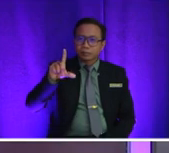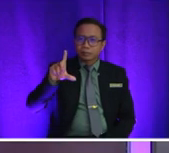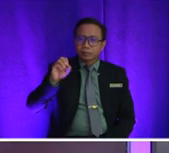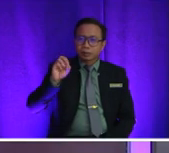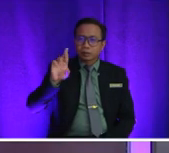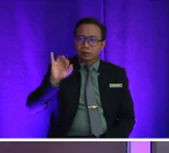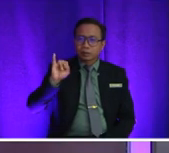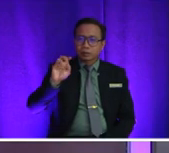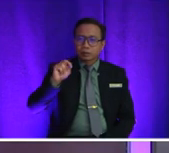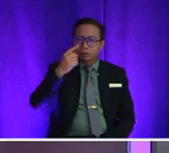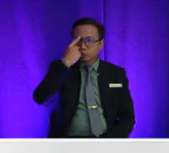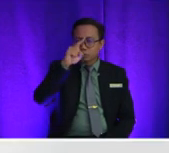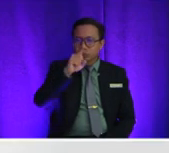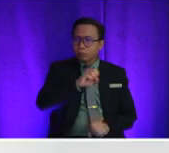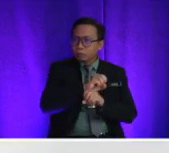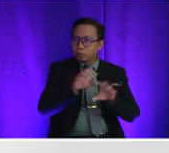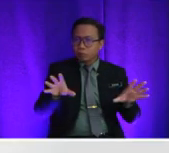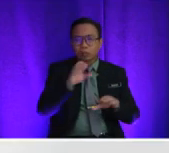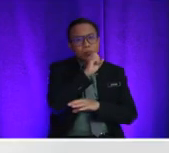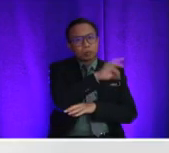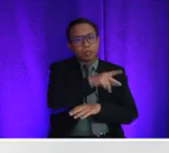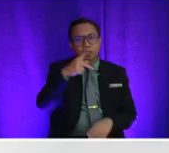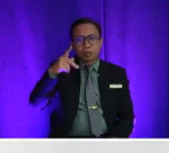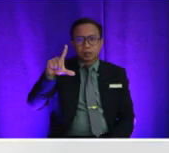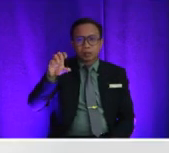atau salah mungkin salat